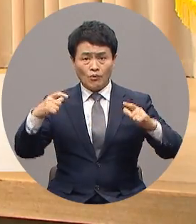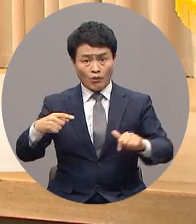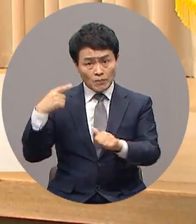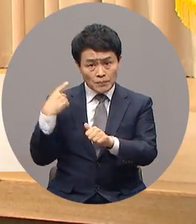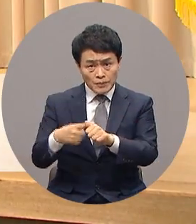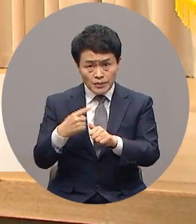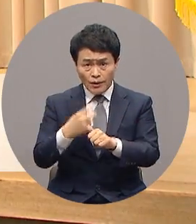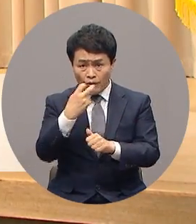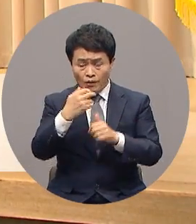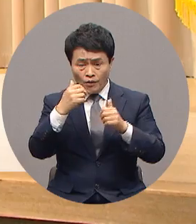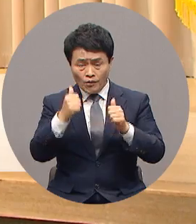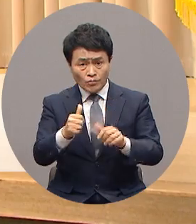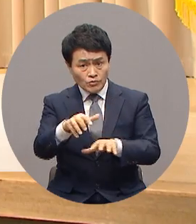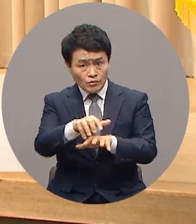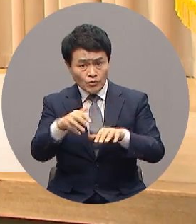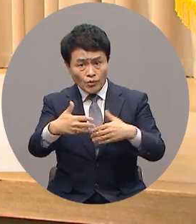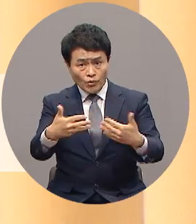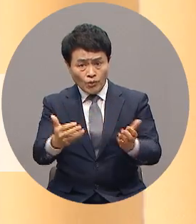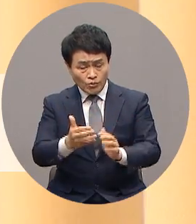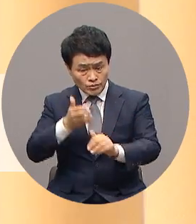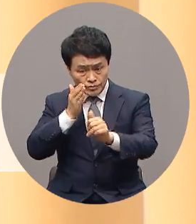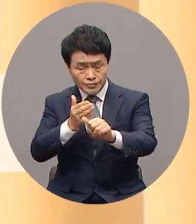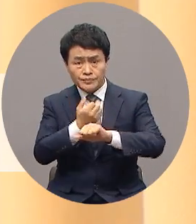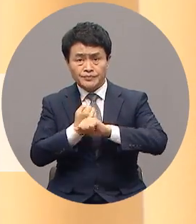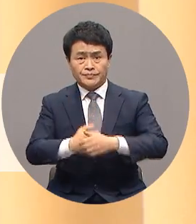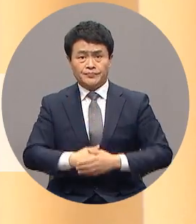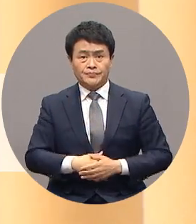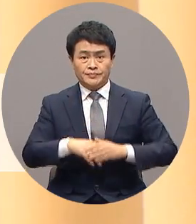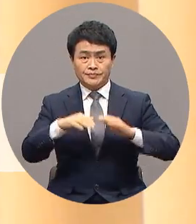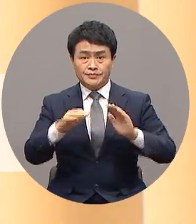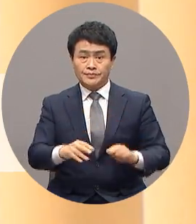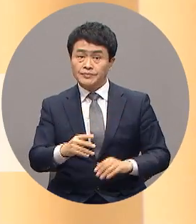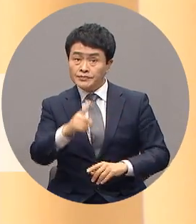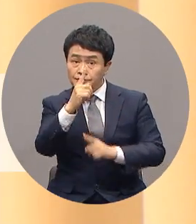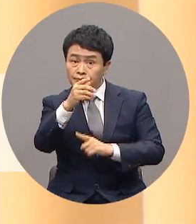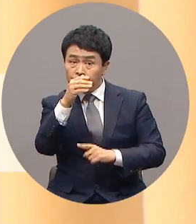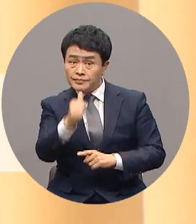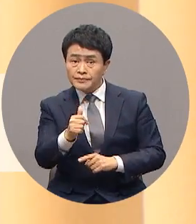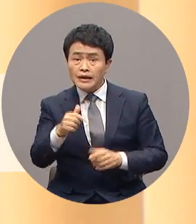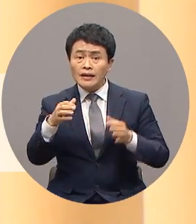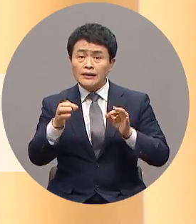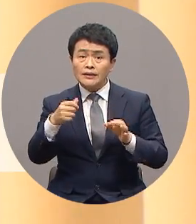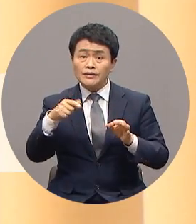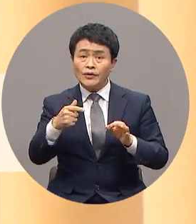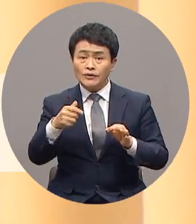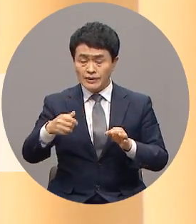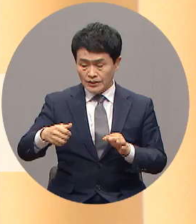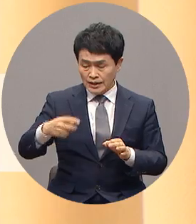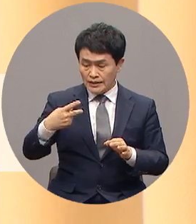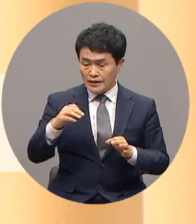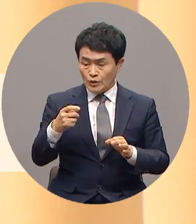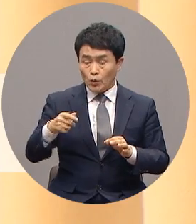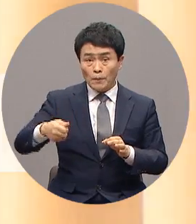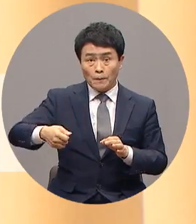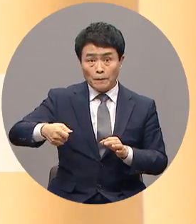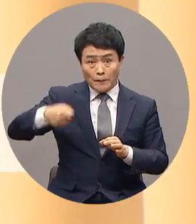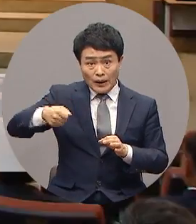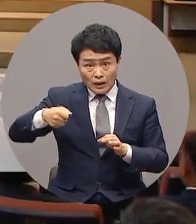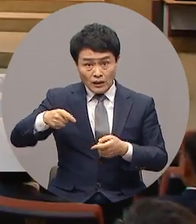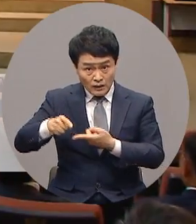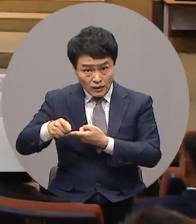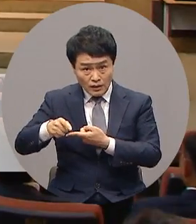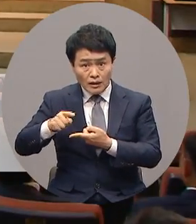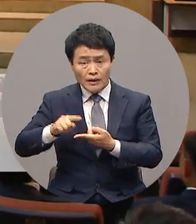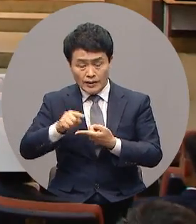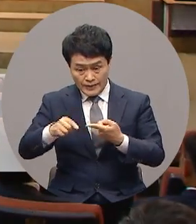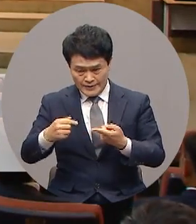비판과 검찰 구성원들에 대한 당부를 전했습니다. 이 총장은 김건희 여사 디올백 사건 등 주요 사건들을 임기